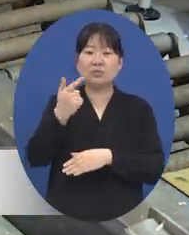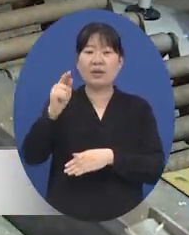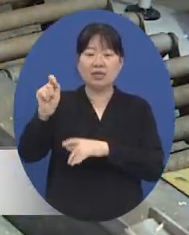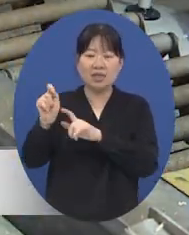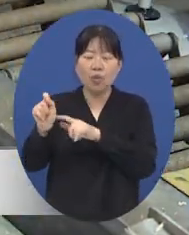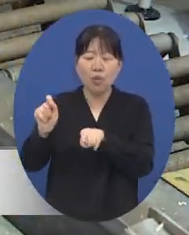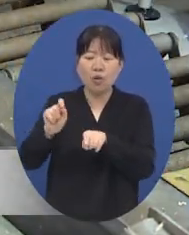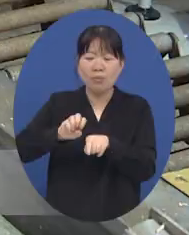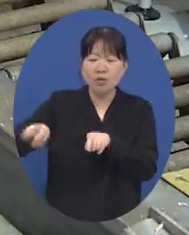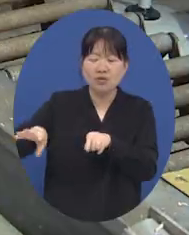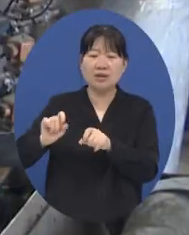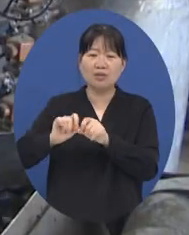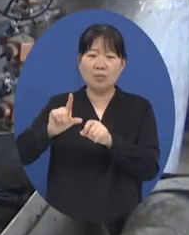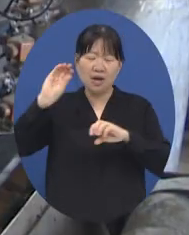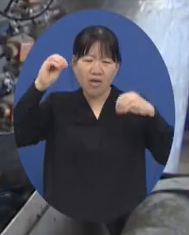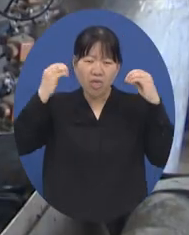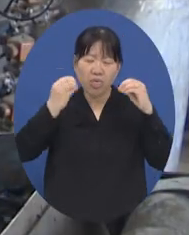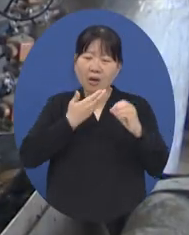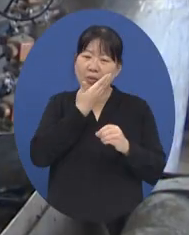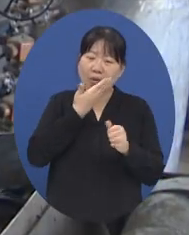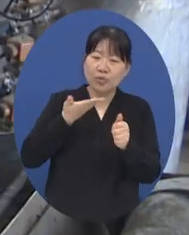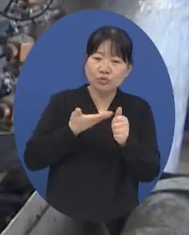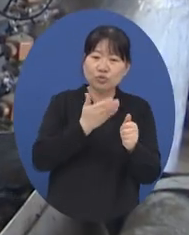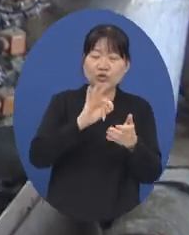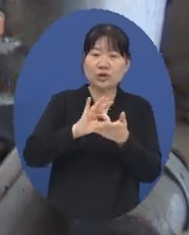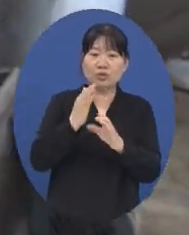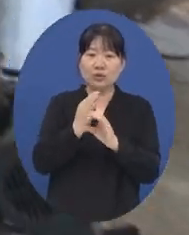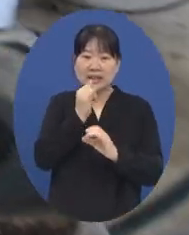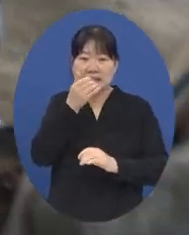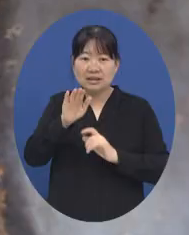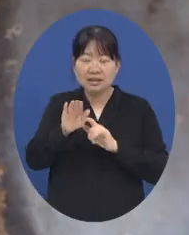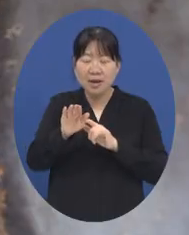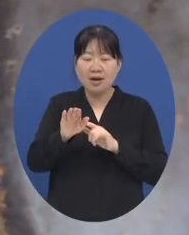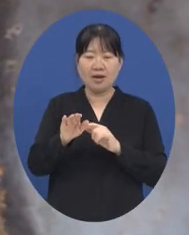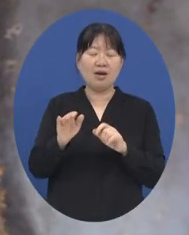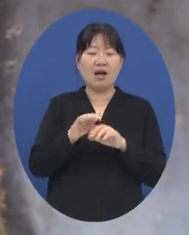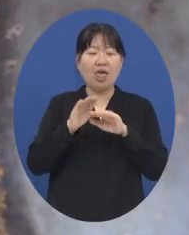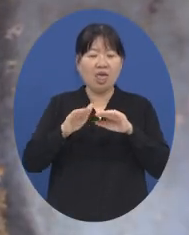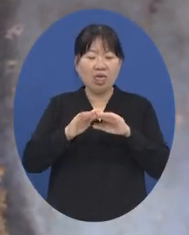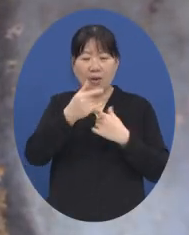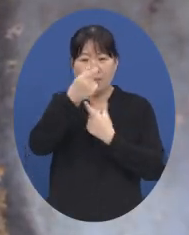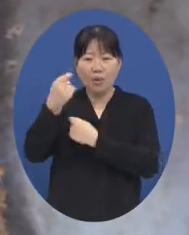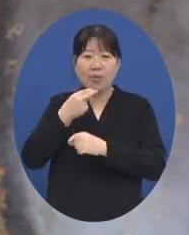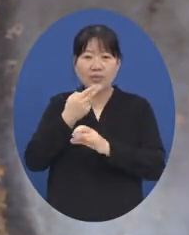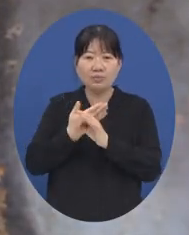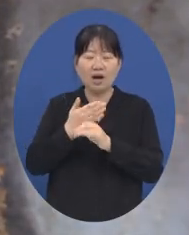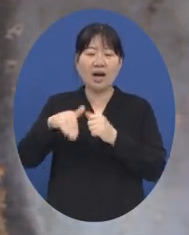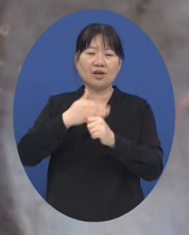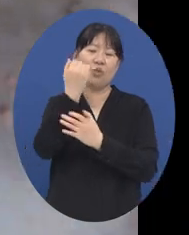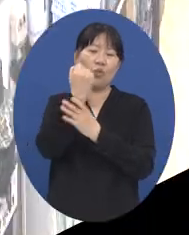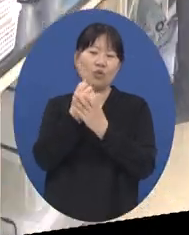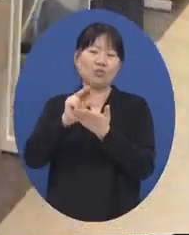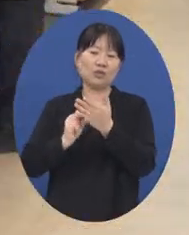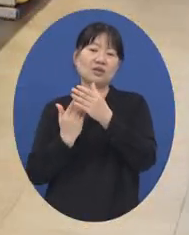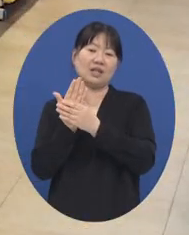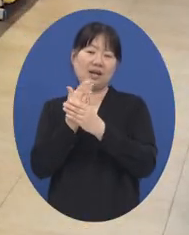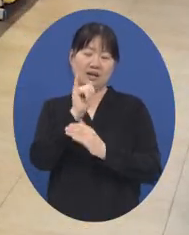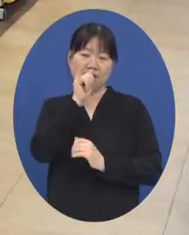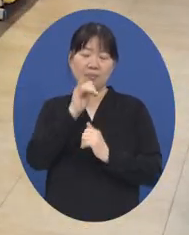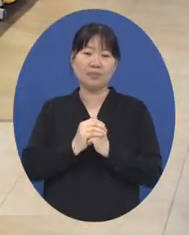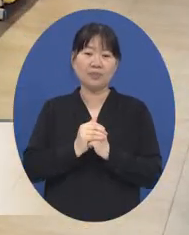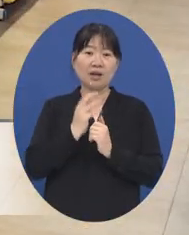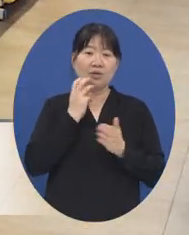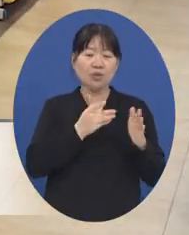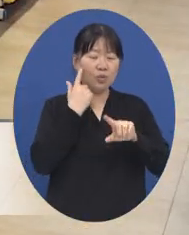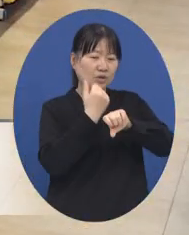폐 배지는 주로 가축분뇨 퇴비 제조에 사용되는데 제때 처리되지 않으면 환경오염 문제를 일으킬 수 있습니다.